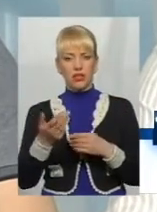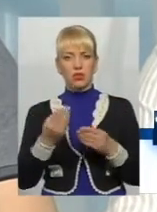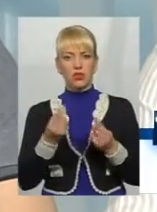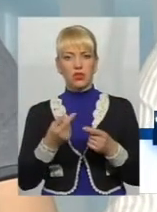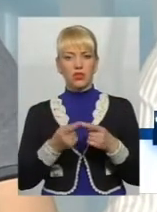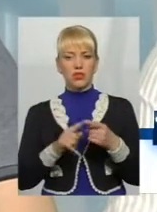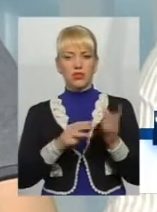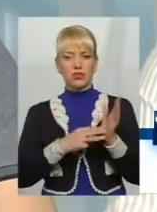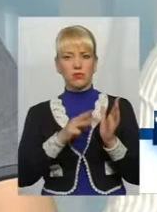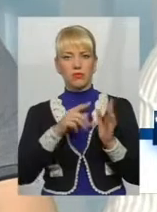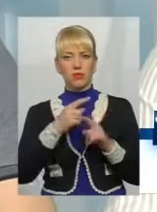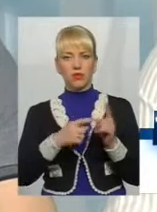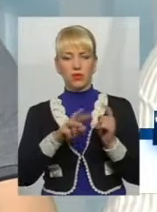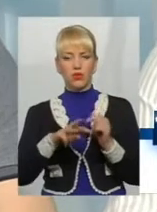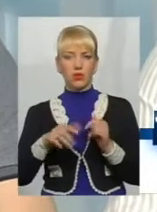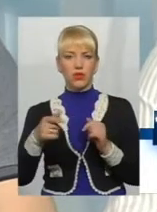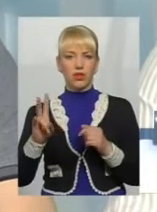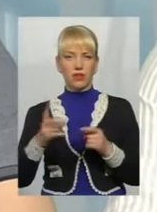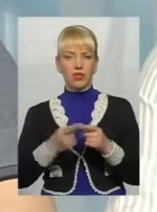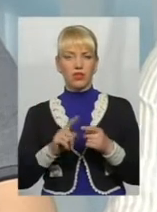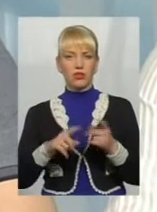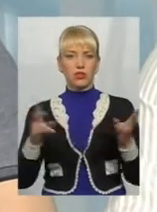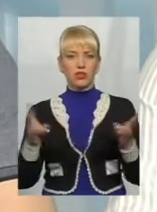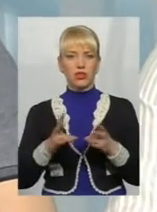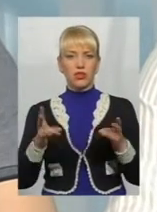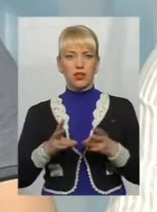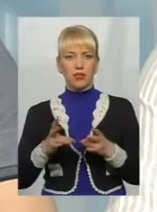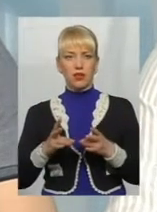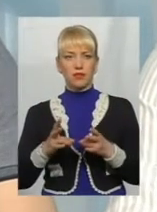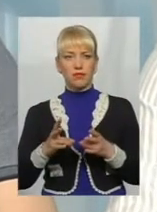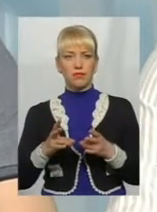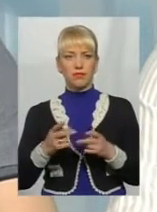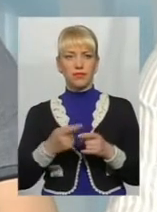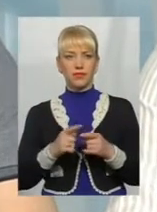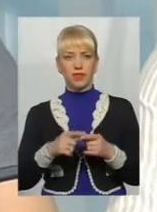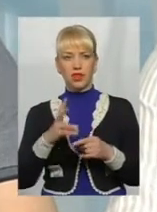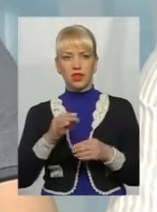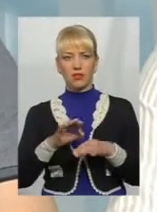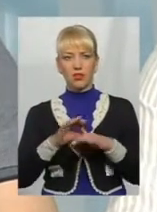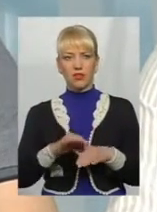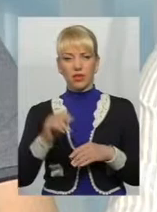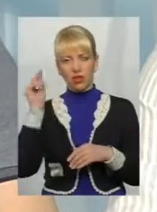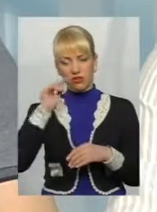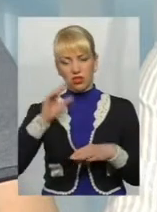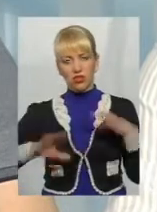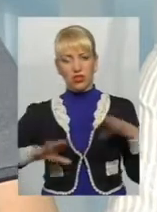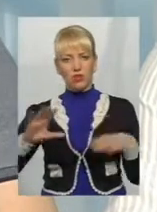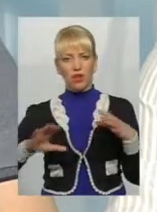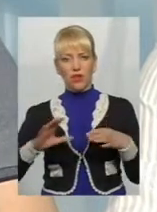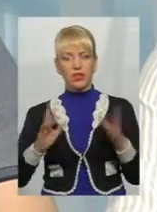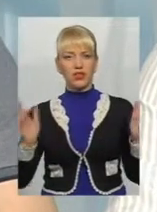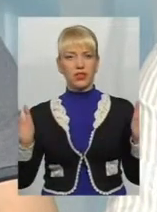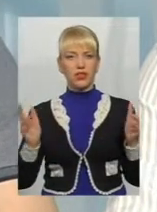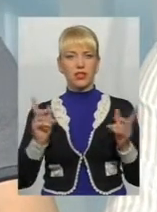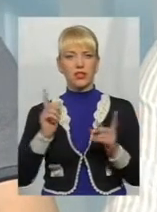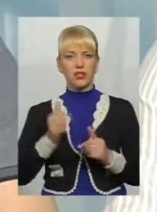мільйонів гривень. От, до цього треба це на проведення навчально-тренувальних зборів та змагань. У